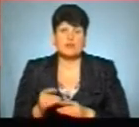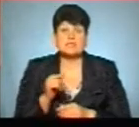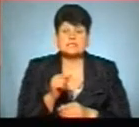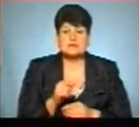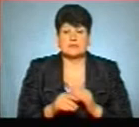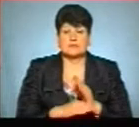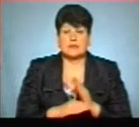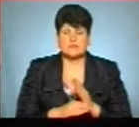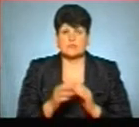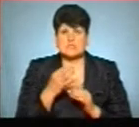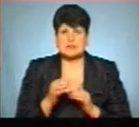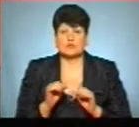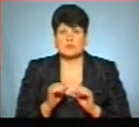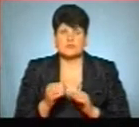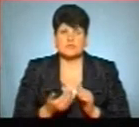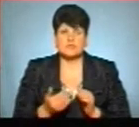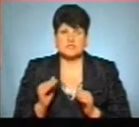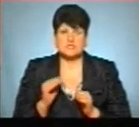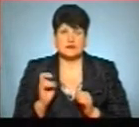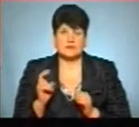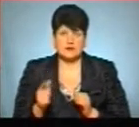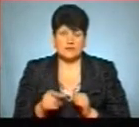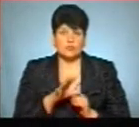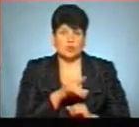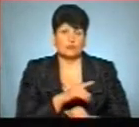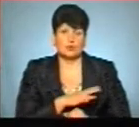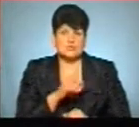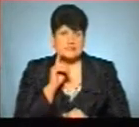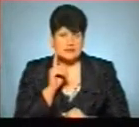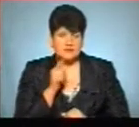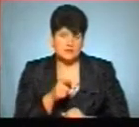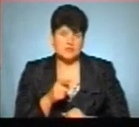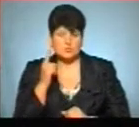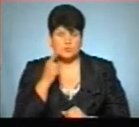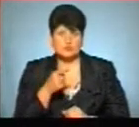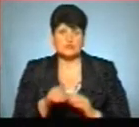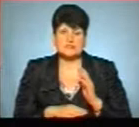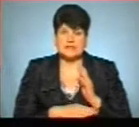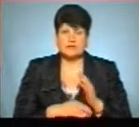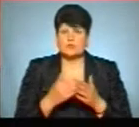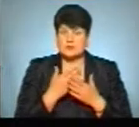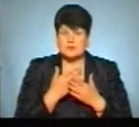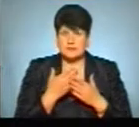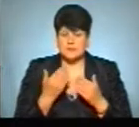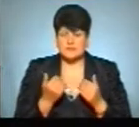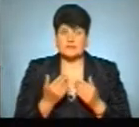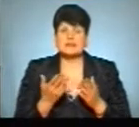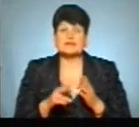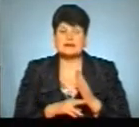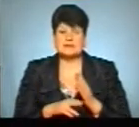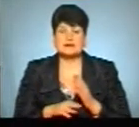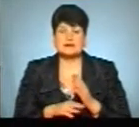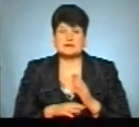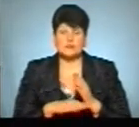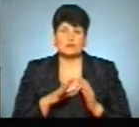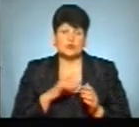повідомили управління житлово-комунального господарства, що воно було зеленим. Тобто вони припускали, що дерево не мало ну, впасти. Воно було зеленим, безперечно,